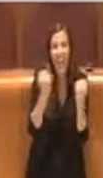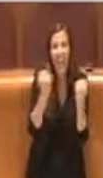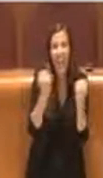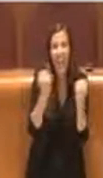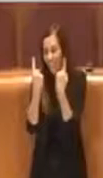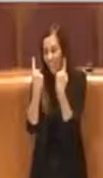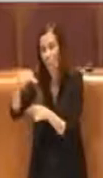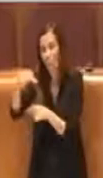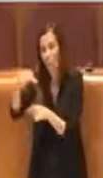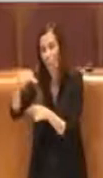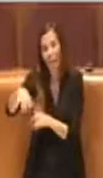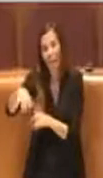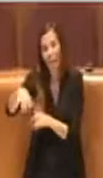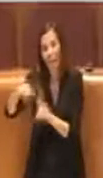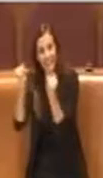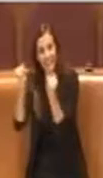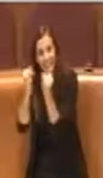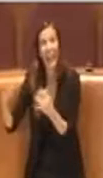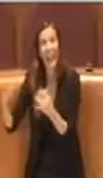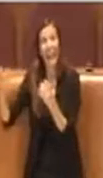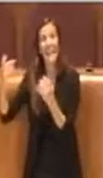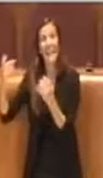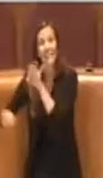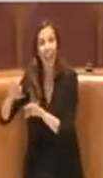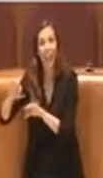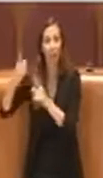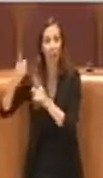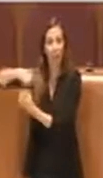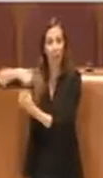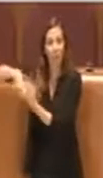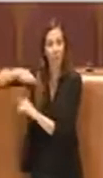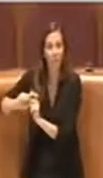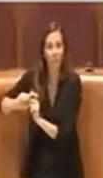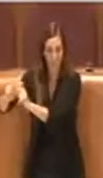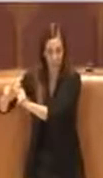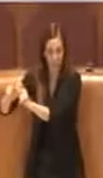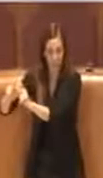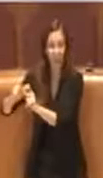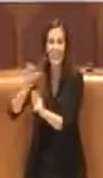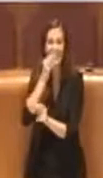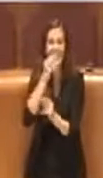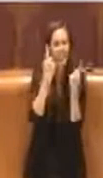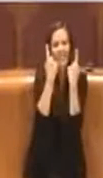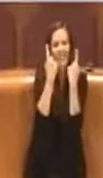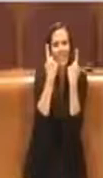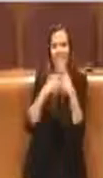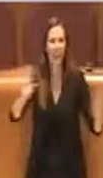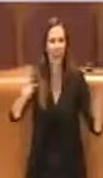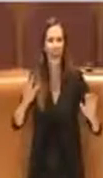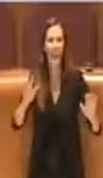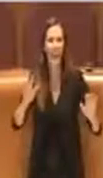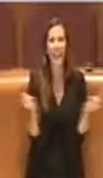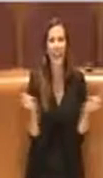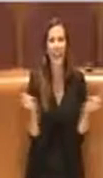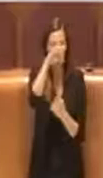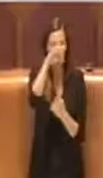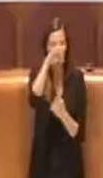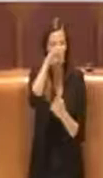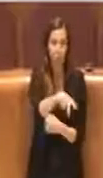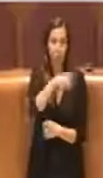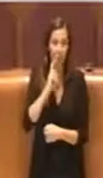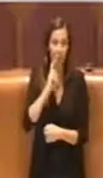attività, quindi parchi divertimento e spettacoli viaggianti, proprio per la gestione dell'attività di per sé. Il Punto Verde